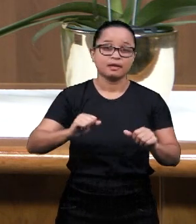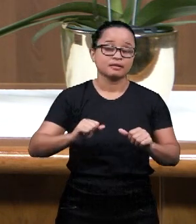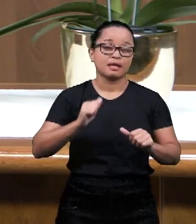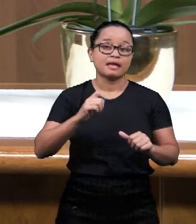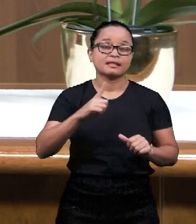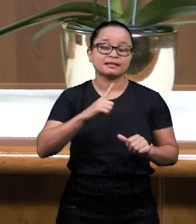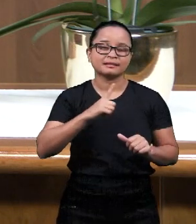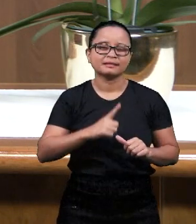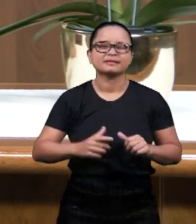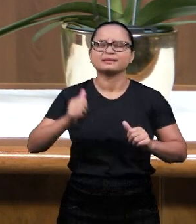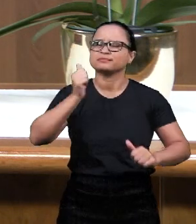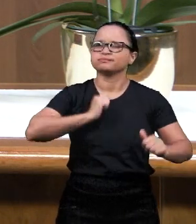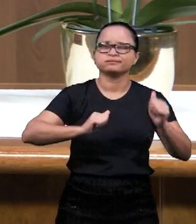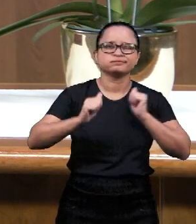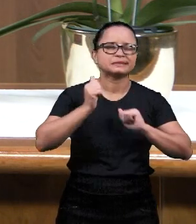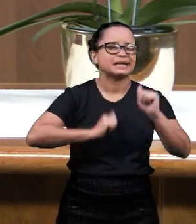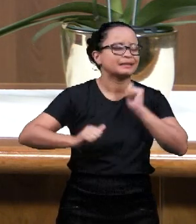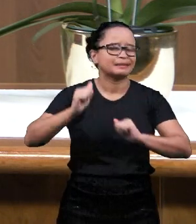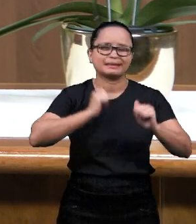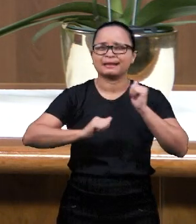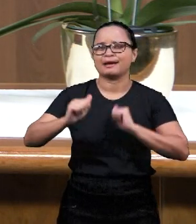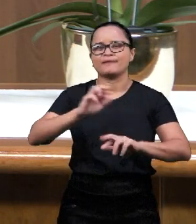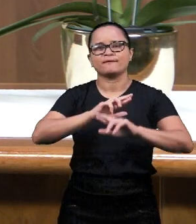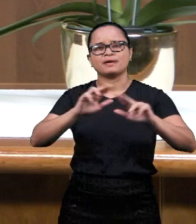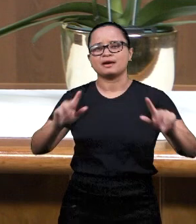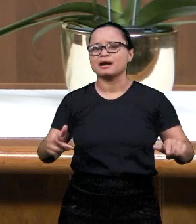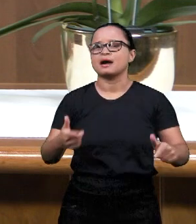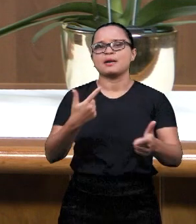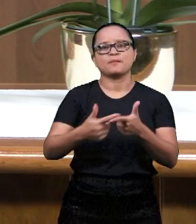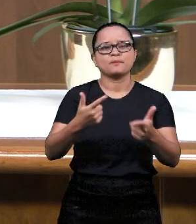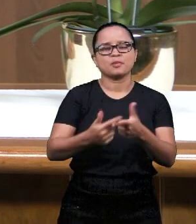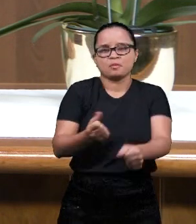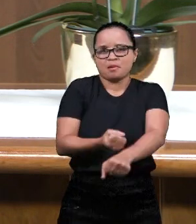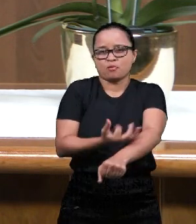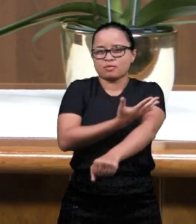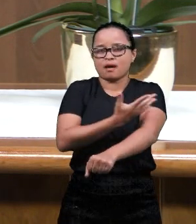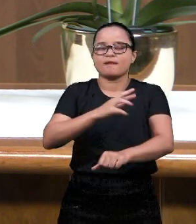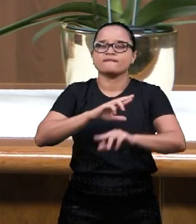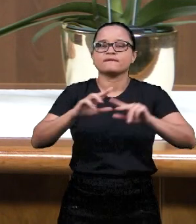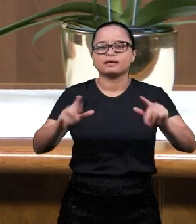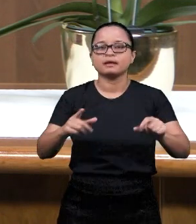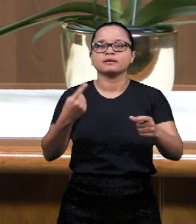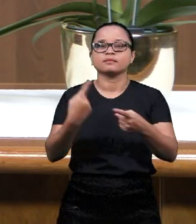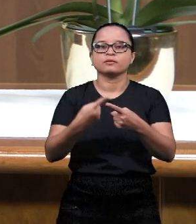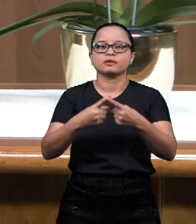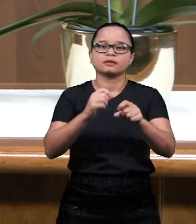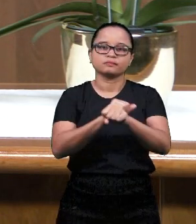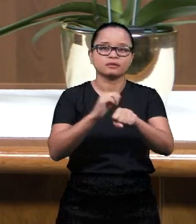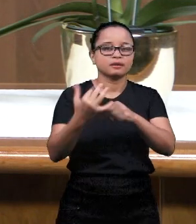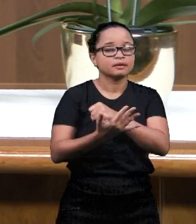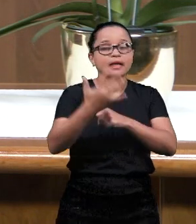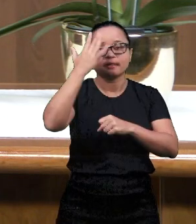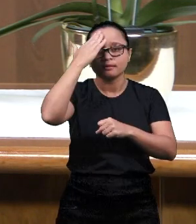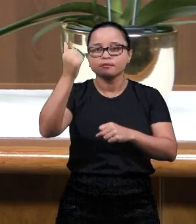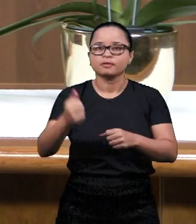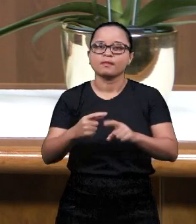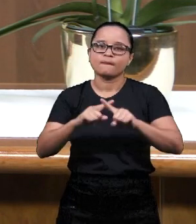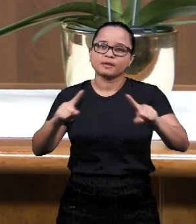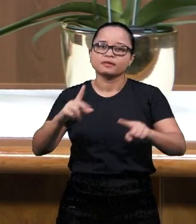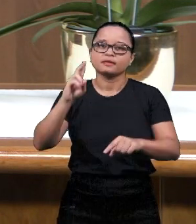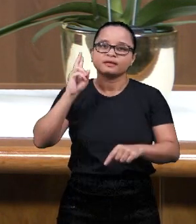gens ont beaucoup d'anxiété à cause de la pandémie. Nous savons tout cela fait partie